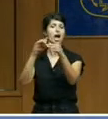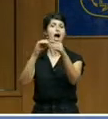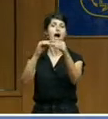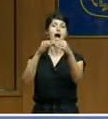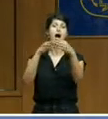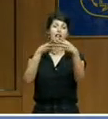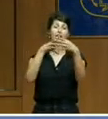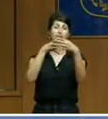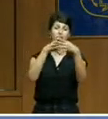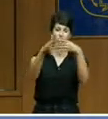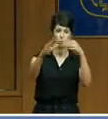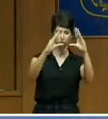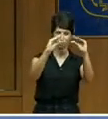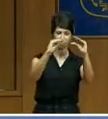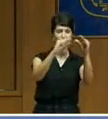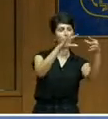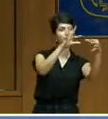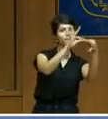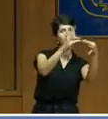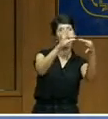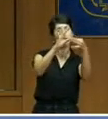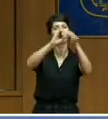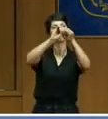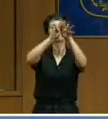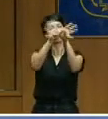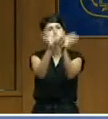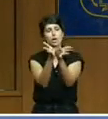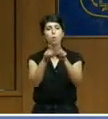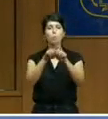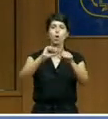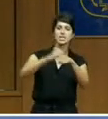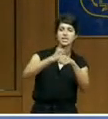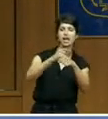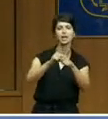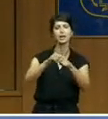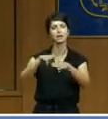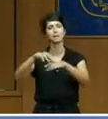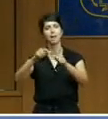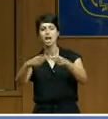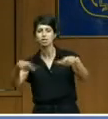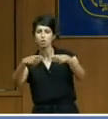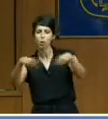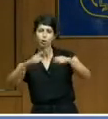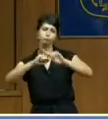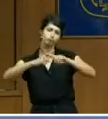והטוניקה מחברת את הכל למצע קשיח, כמו סלעים, כמו עצות וכן הלאה.